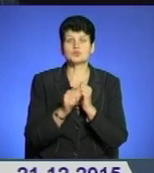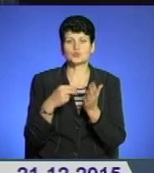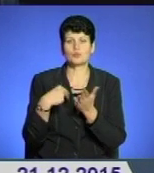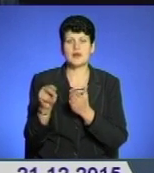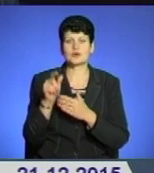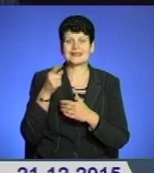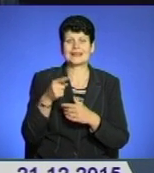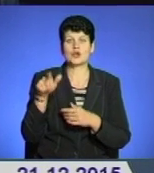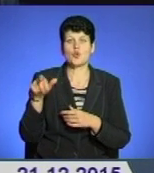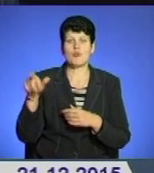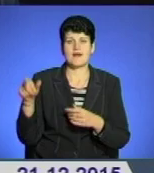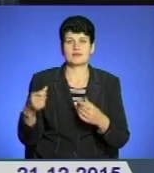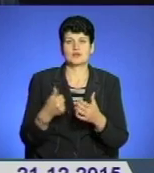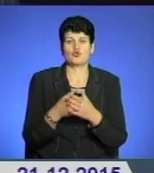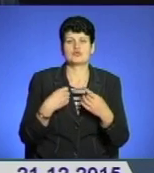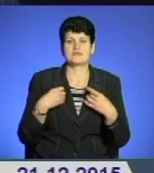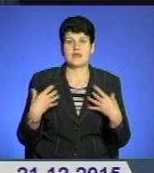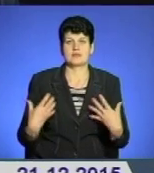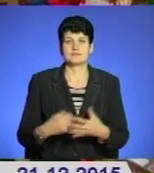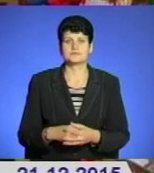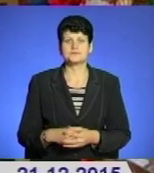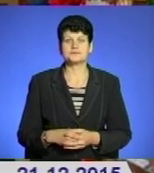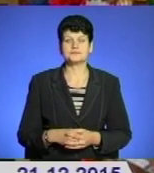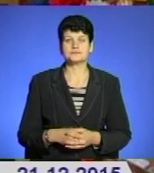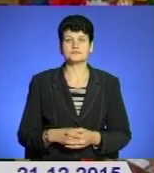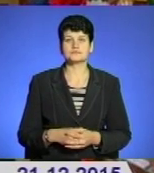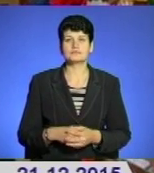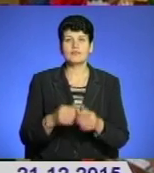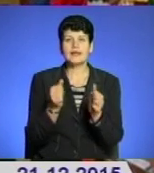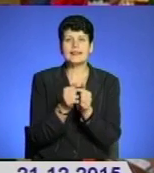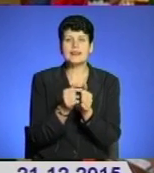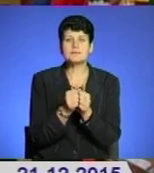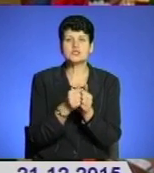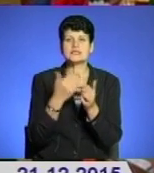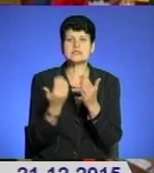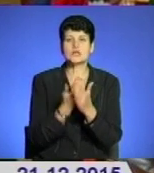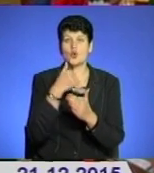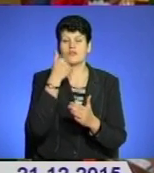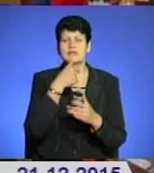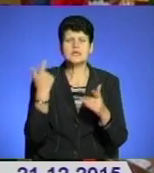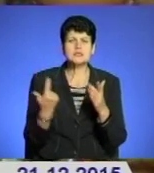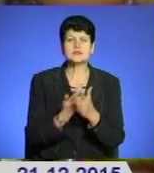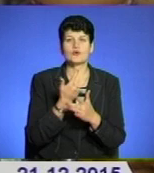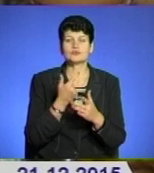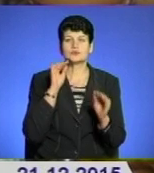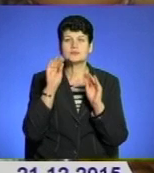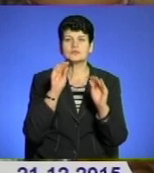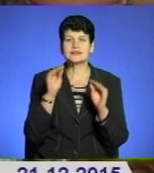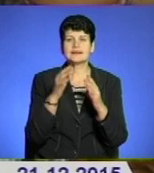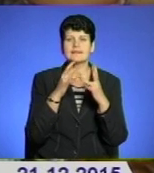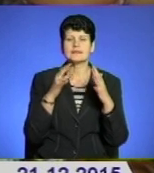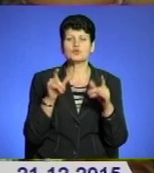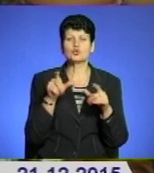купують тернополяни до свят? Цікавилася Ірина Демчук. Наближається Новий рік і знову, аби причепурити ялинку,